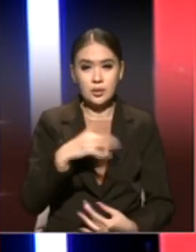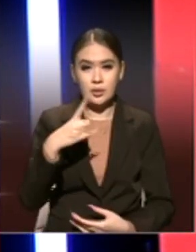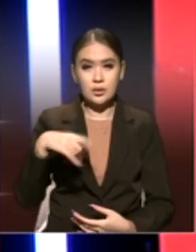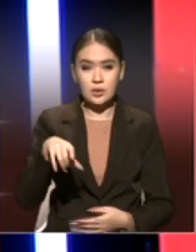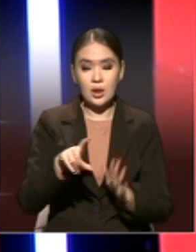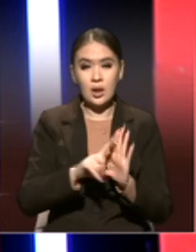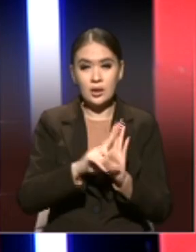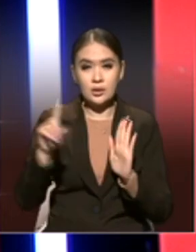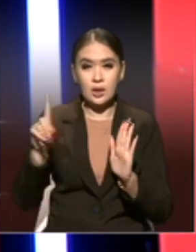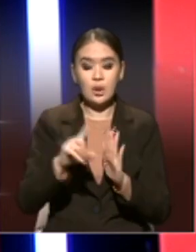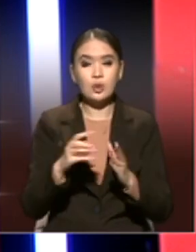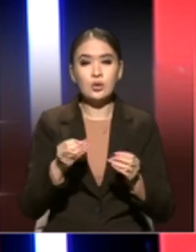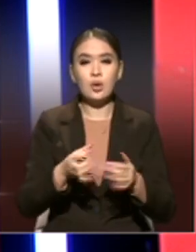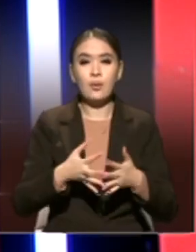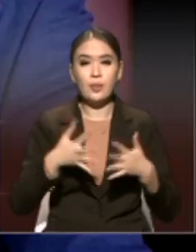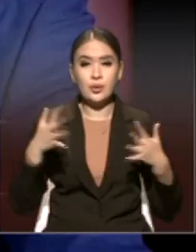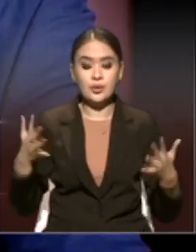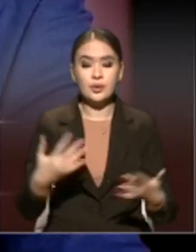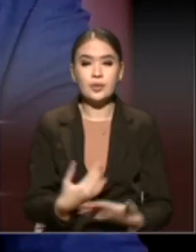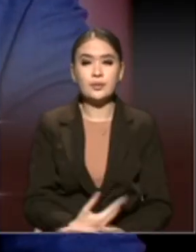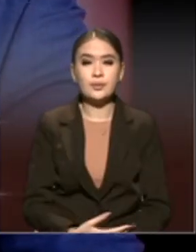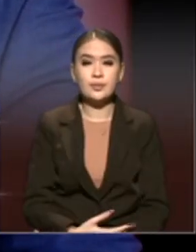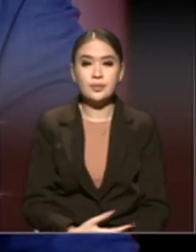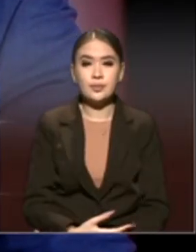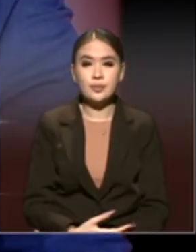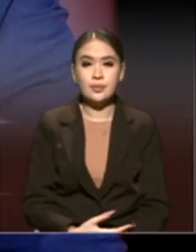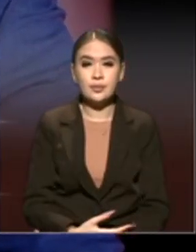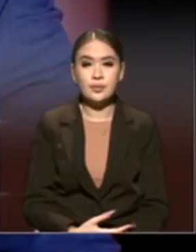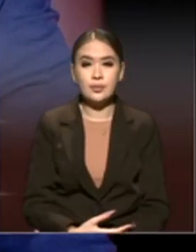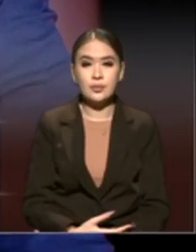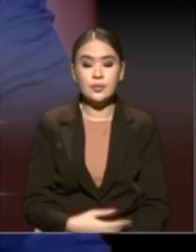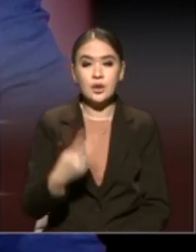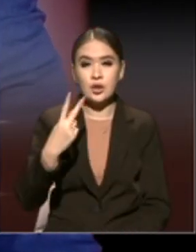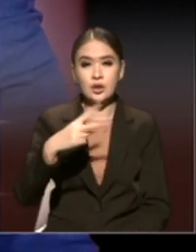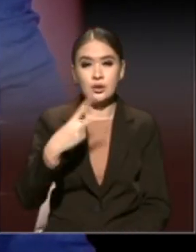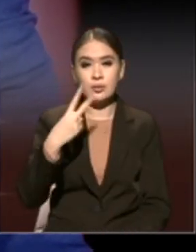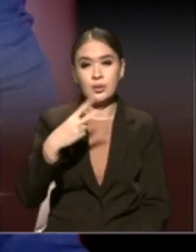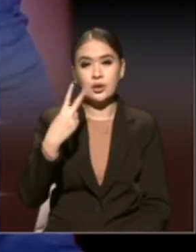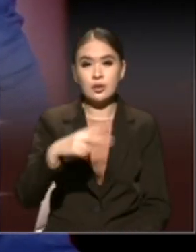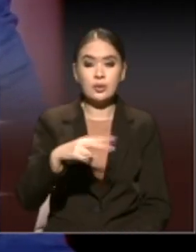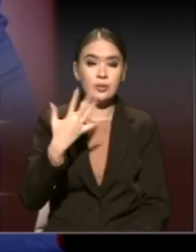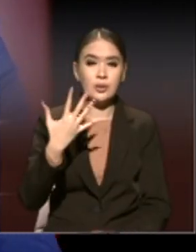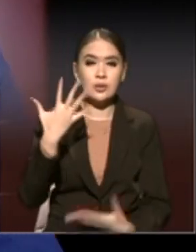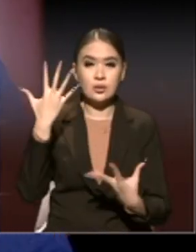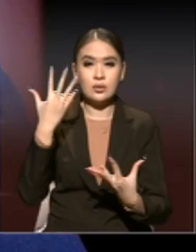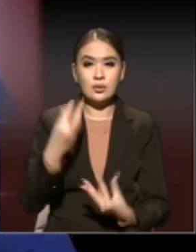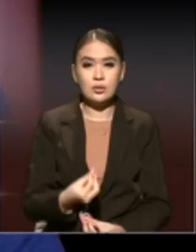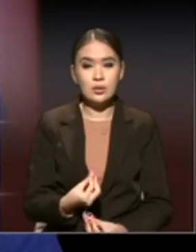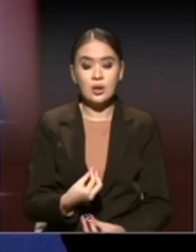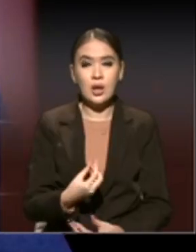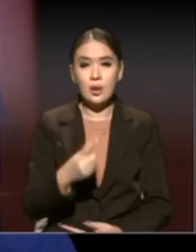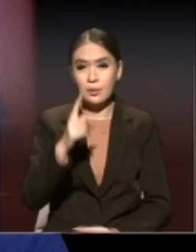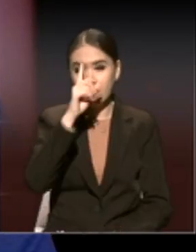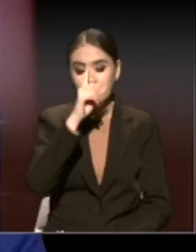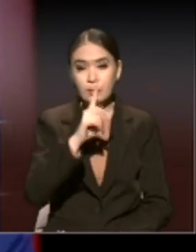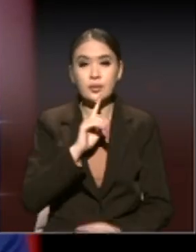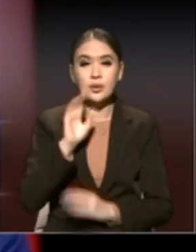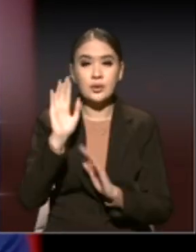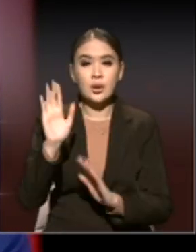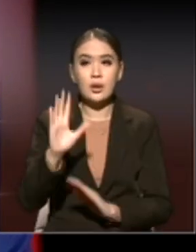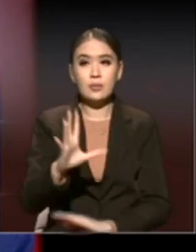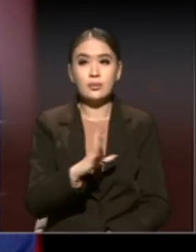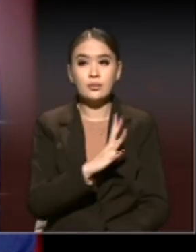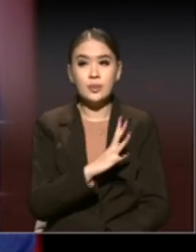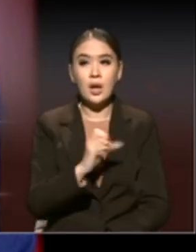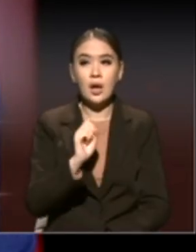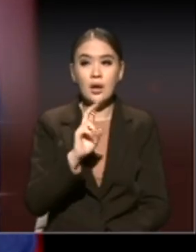Жоқ, көп, одан көп. Қанша? Қанша болды? 20 күннен 25 күндей. 25 күн, бір айдай болдыңыздар ғой, Ұлттық қауіпсіздік